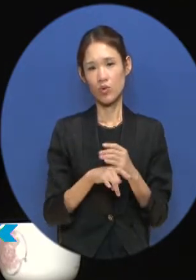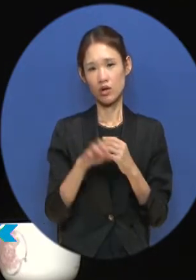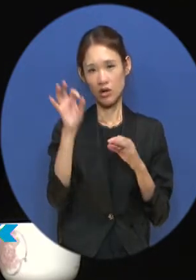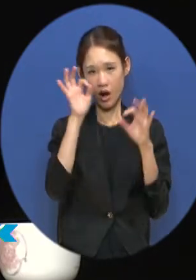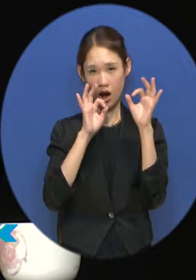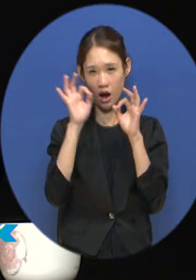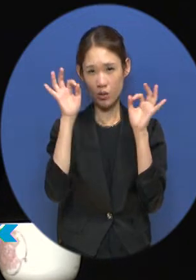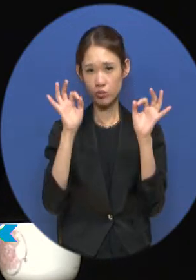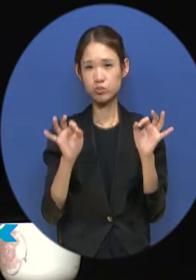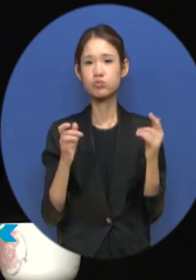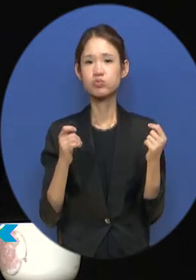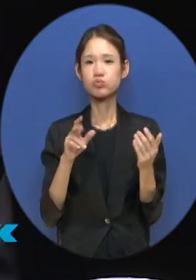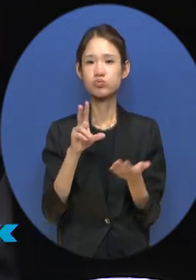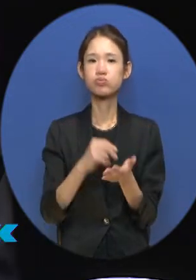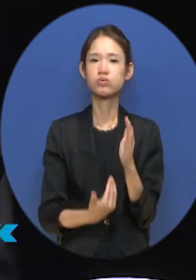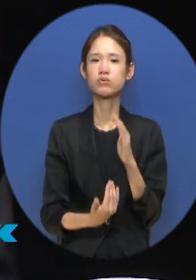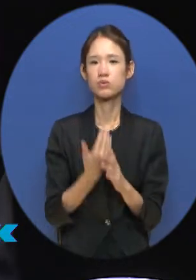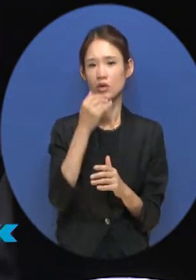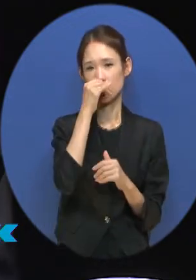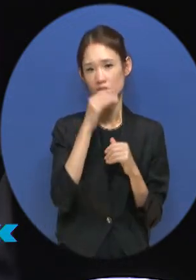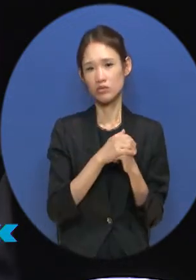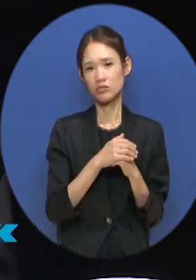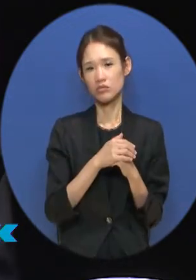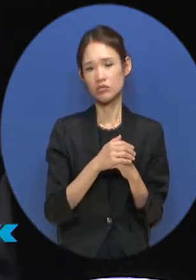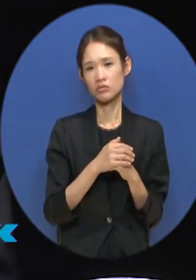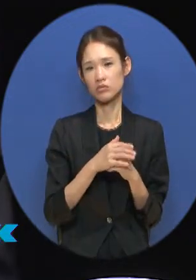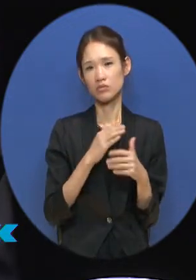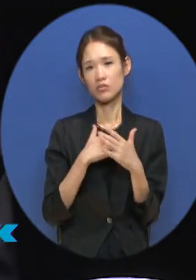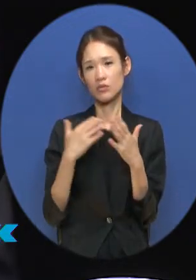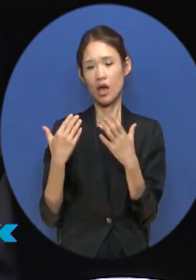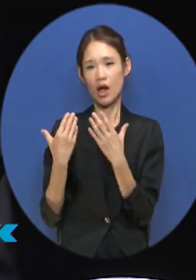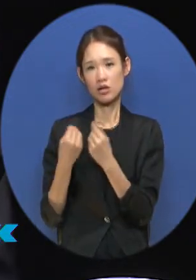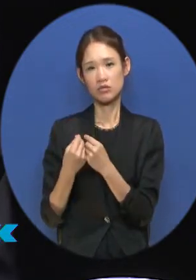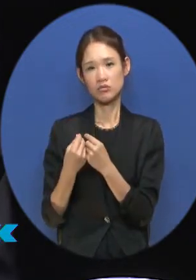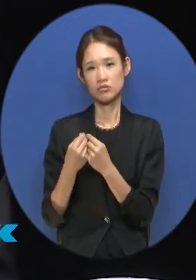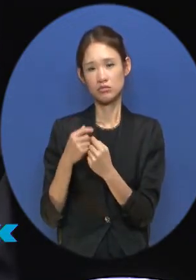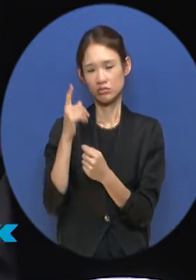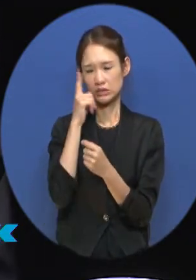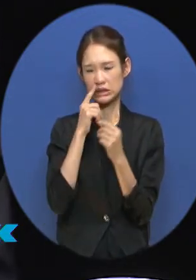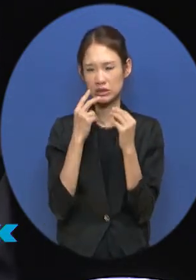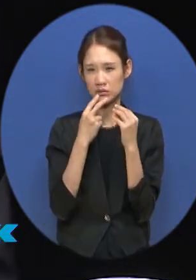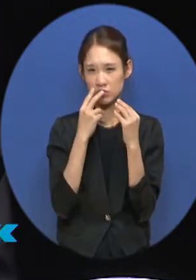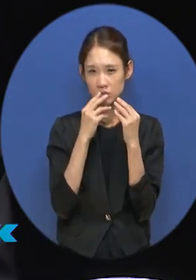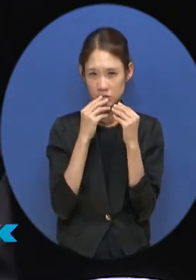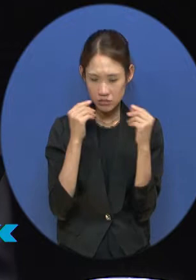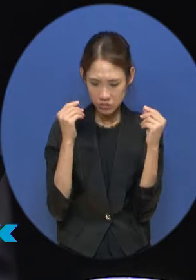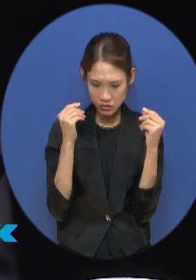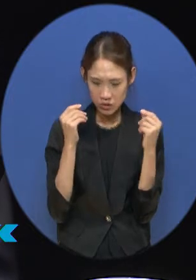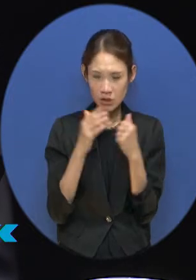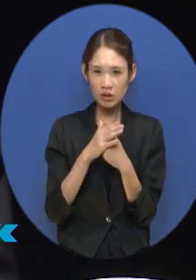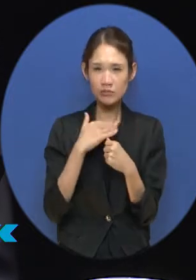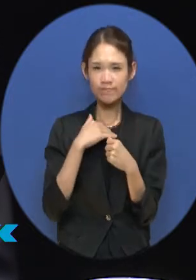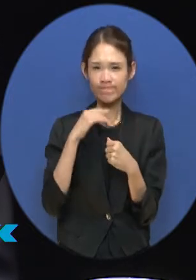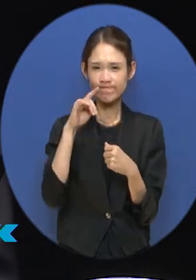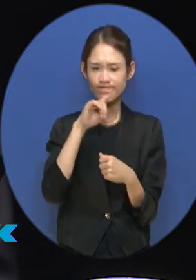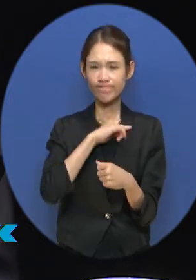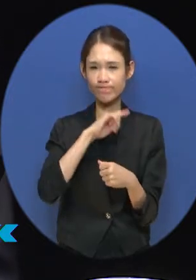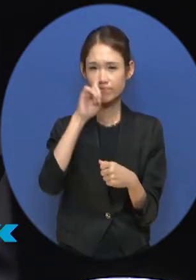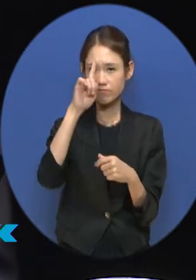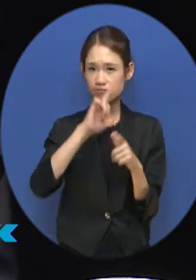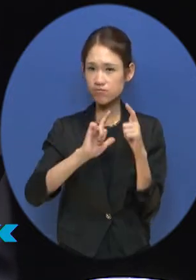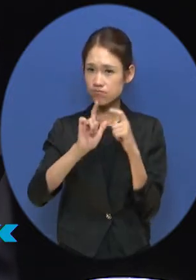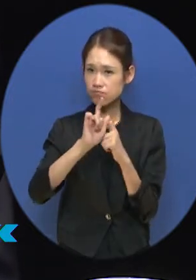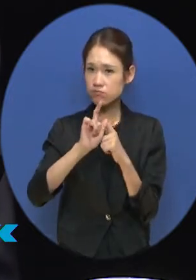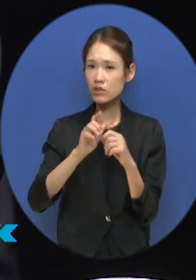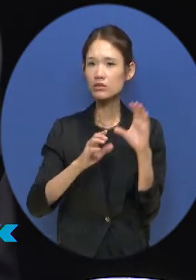것들이 문제가 되는 것 같고요. 그리고 객실의 경우는 이제 미세먼지 저는 가장 또 하나를